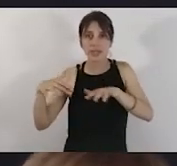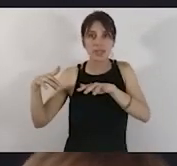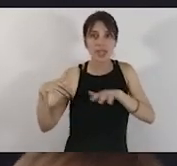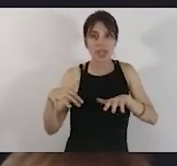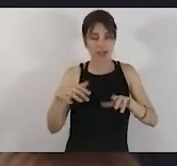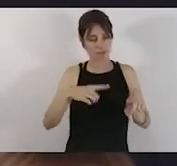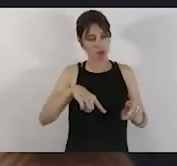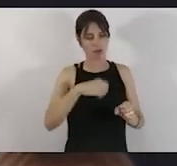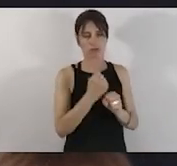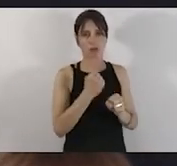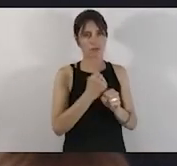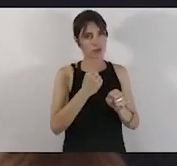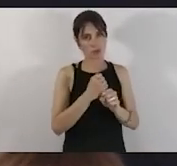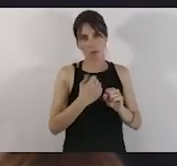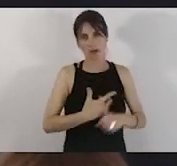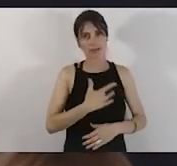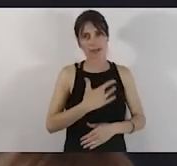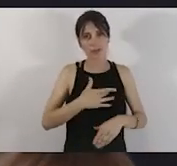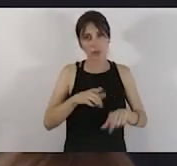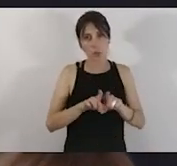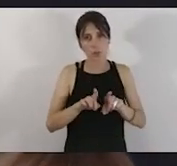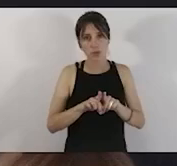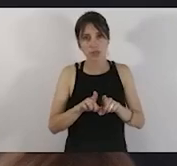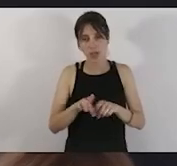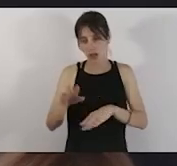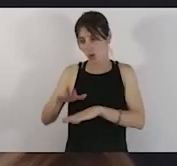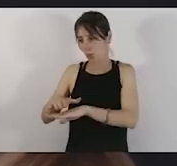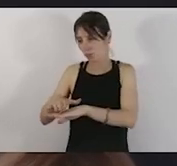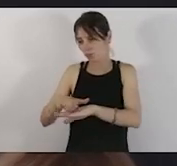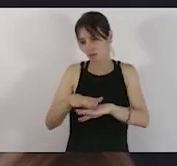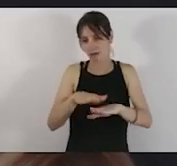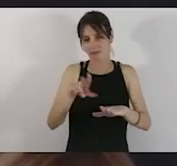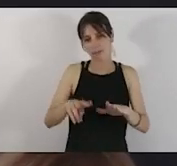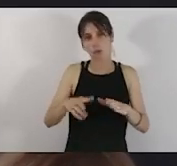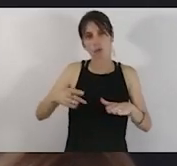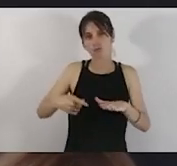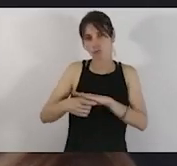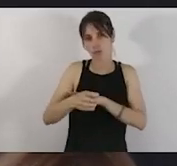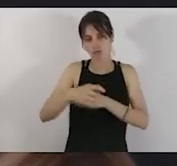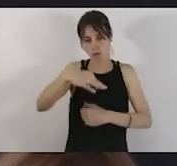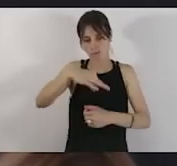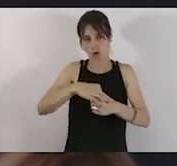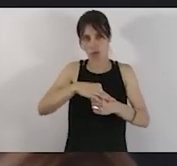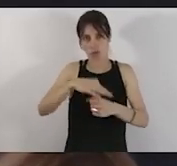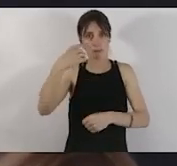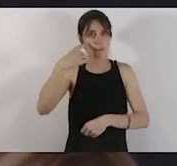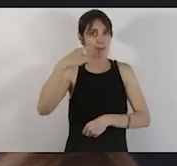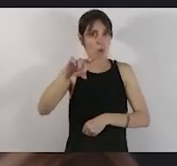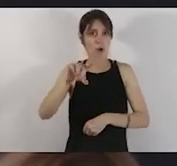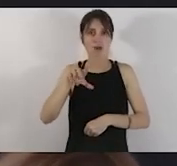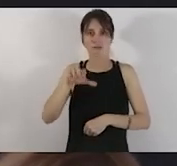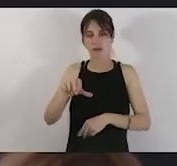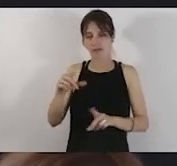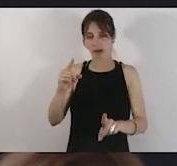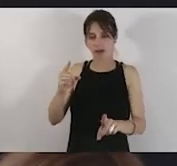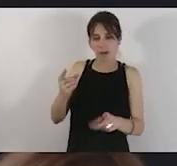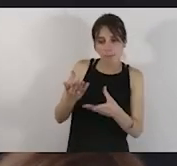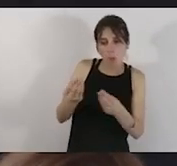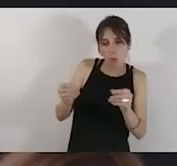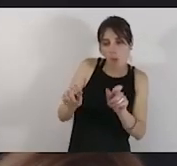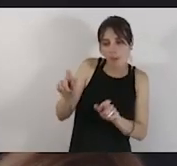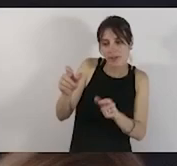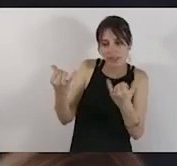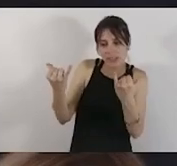intéressant. Voilà, je vous invite à voter cette subvention qui sera extrêmement utile à nombre de